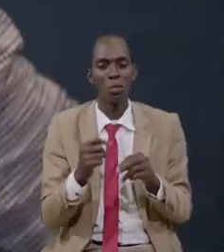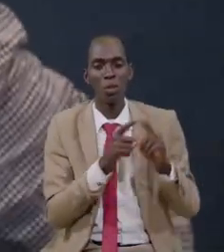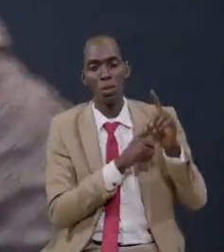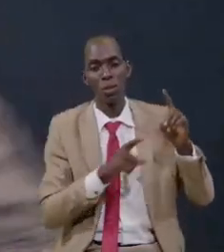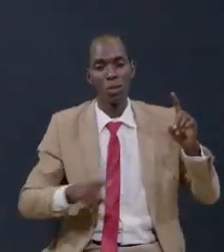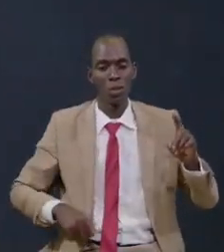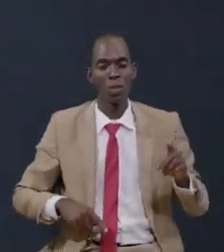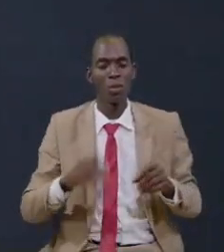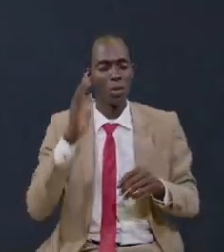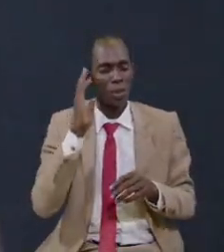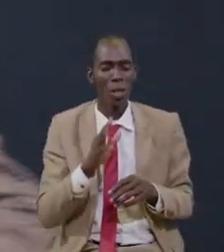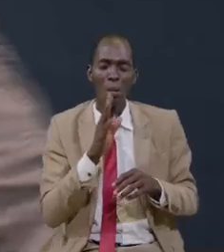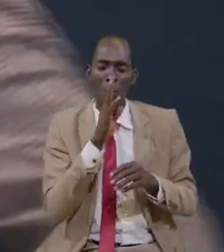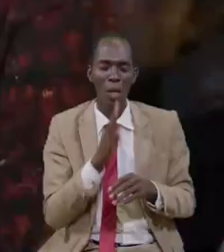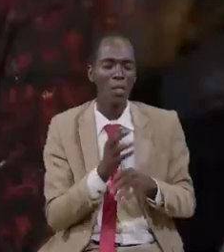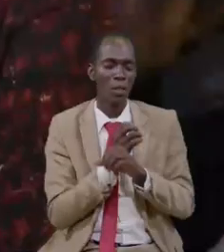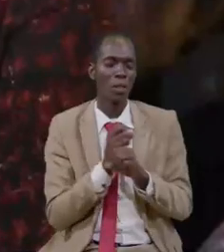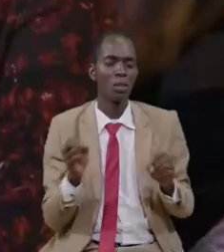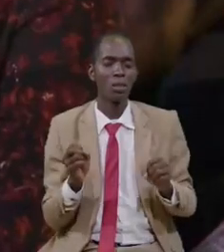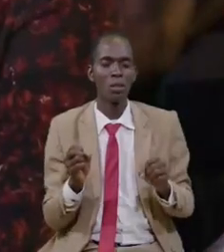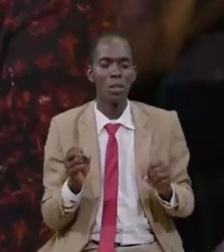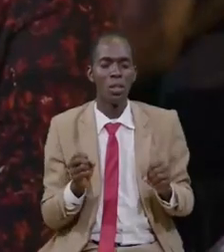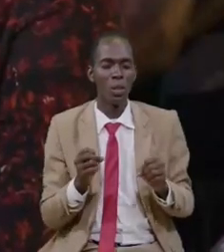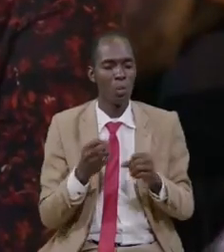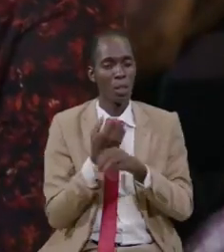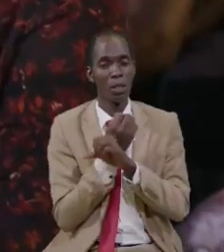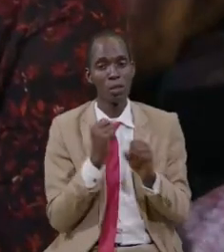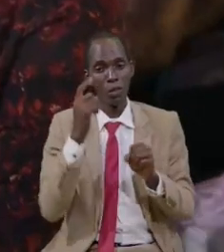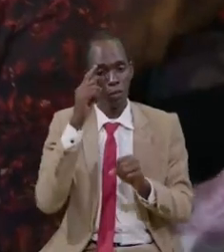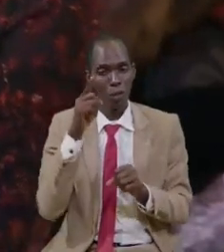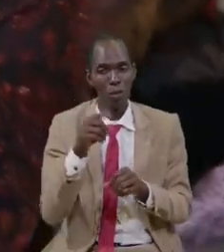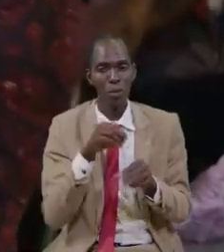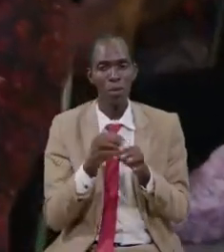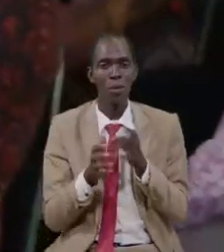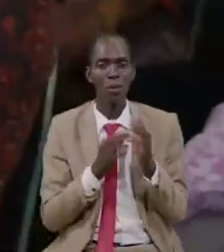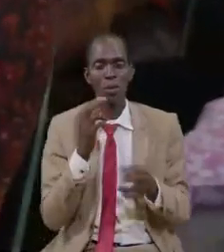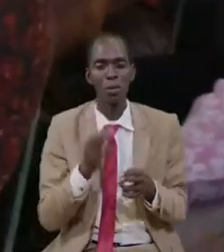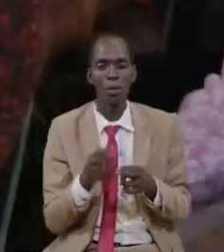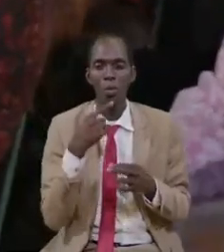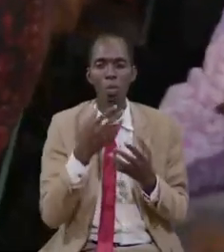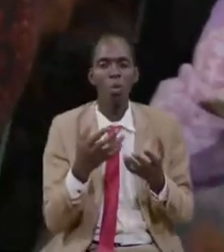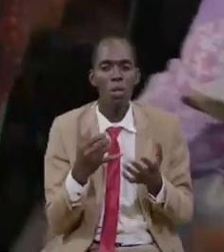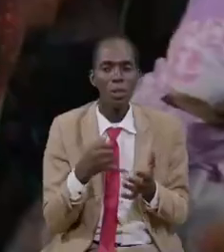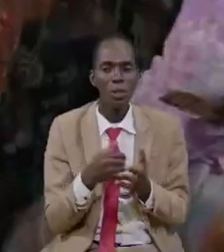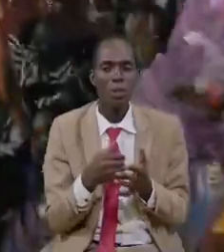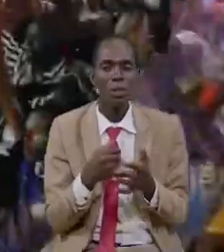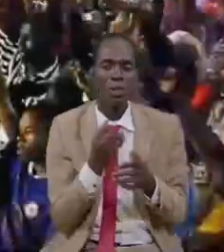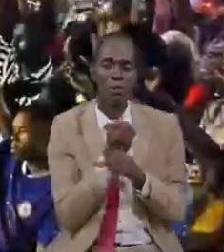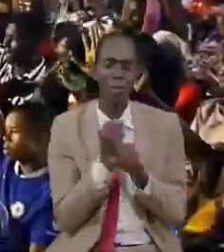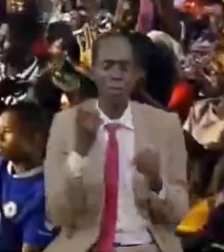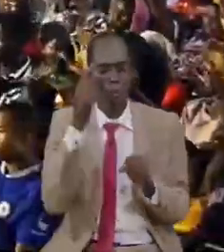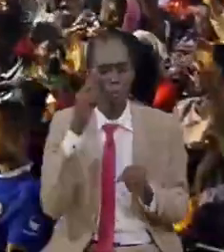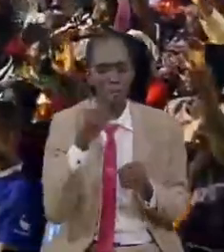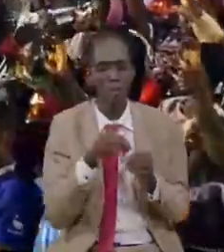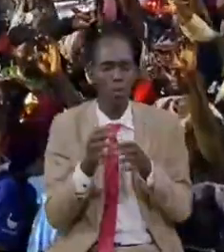sauvé. Le salut pour toi. Où es-tu? Le salut pour toi. La rédemption